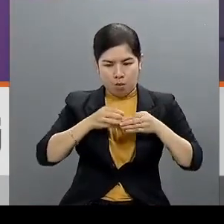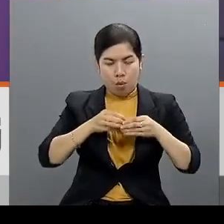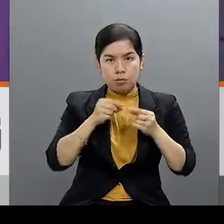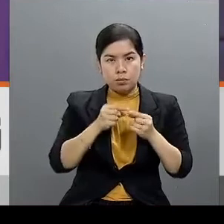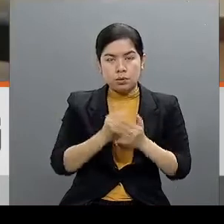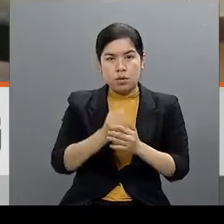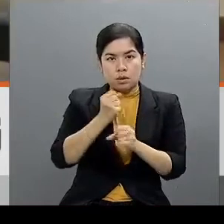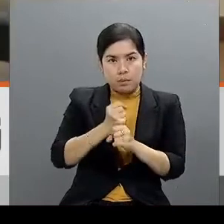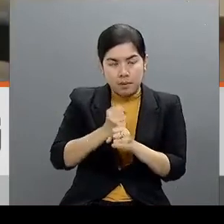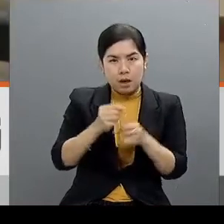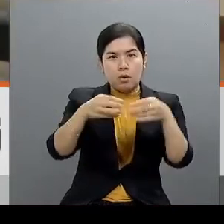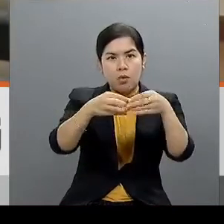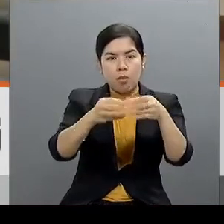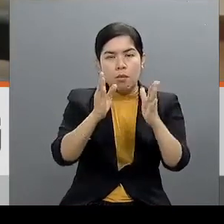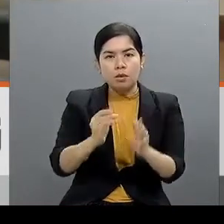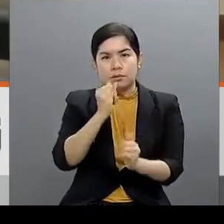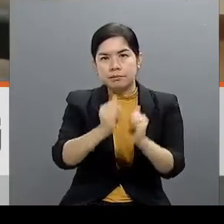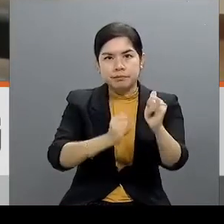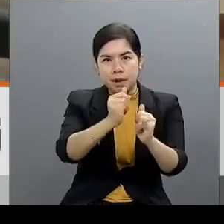ว่าจะต้องปฏิบัติอย่างไรเพื่อให้ปลอดภัยทั้งผู้ให้บริการและผู้ใช้บริการหลังจากที่ปิดไปกว่า3